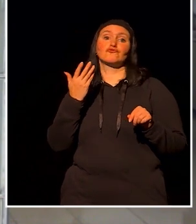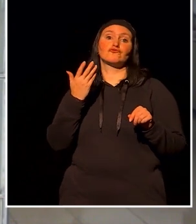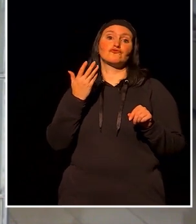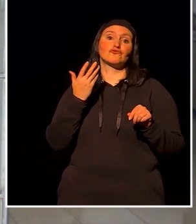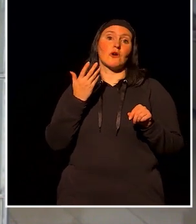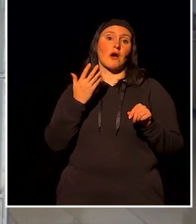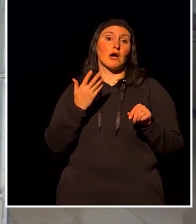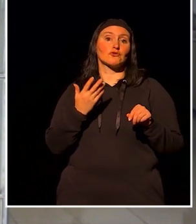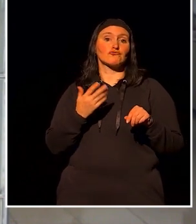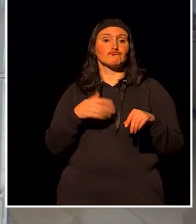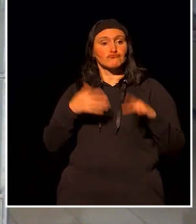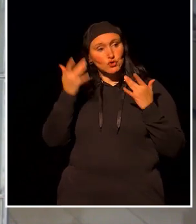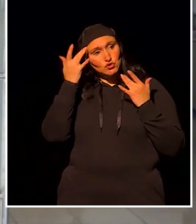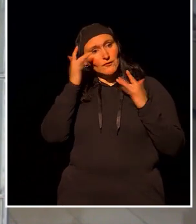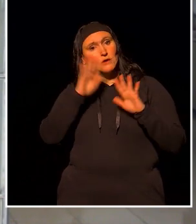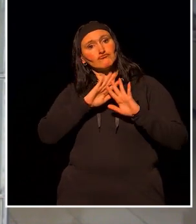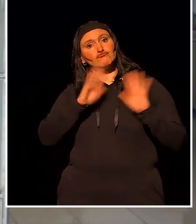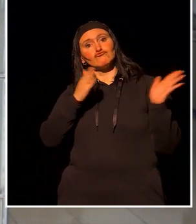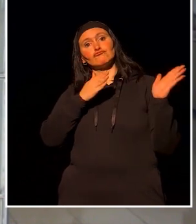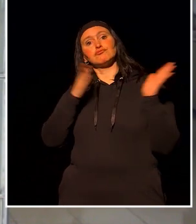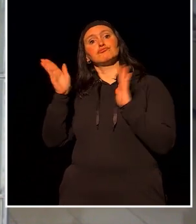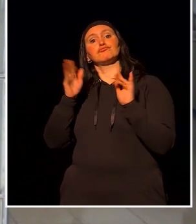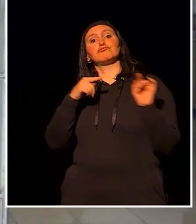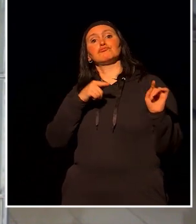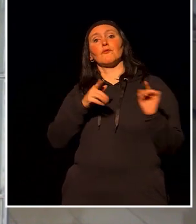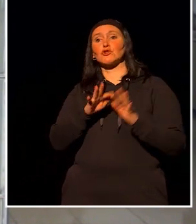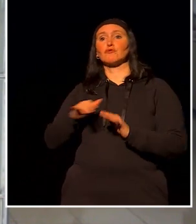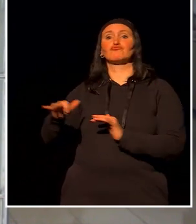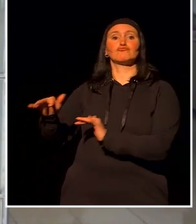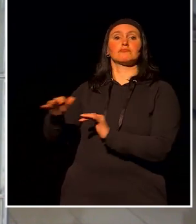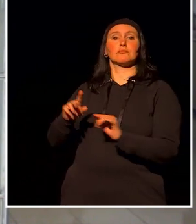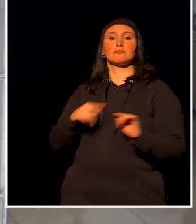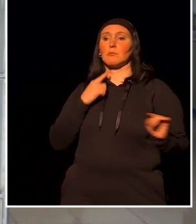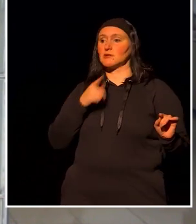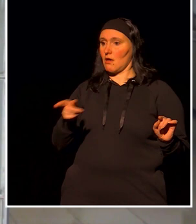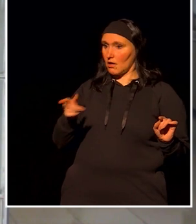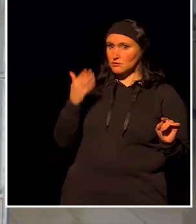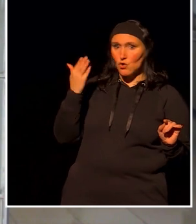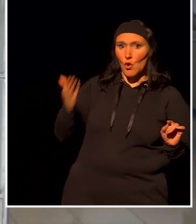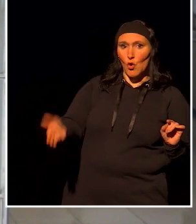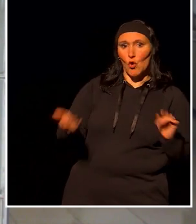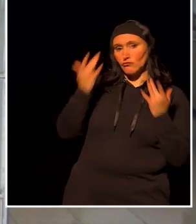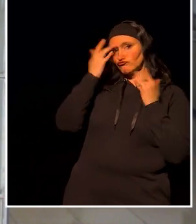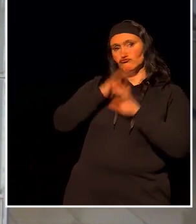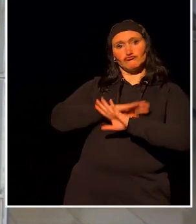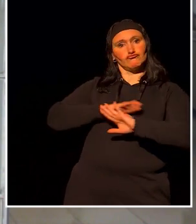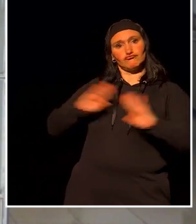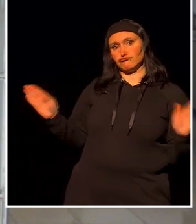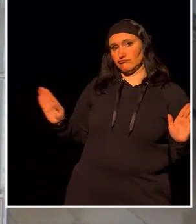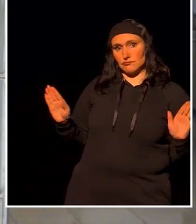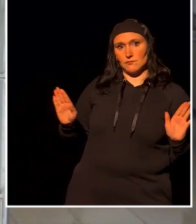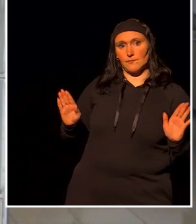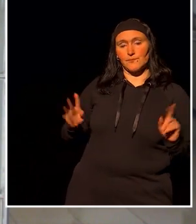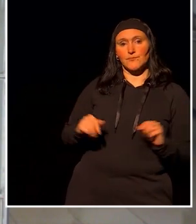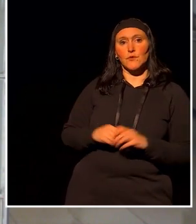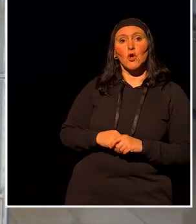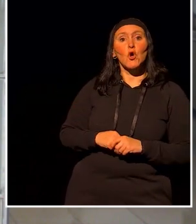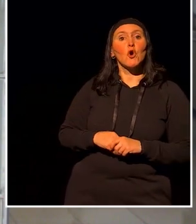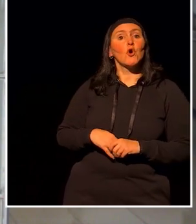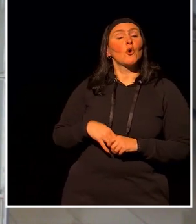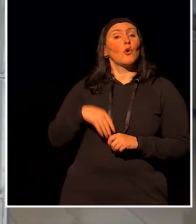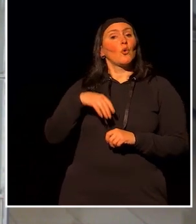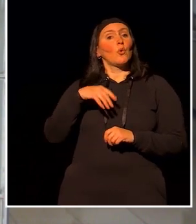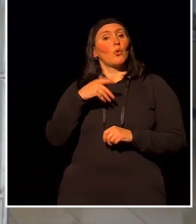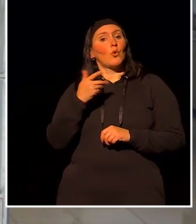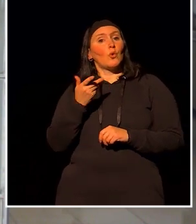Raum, die als nicht legitim von der anderen Seite betrachtet wird. Und es ist einfach zu bequem, sich da irgendwie